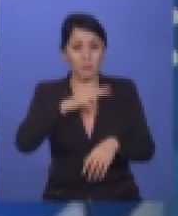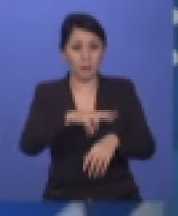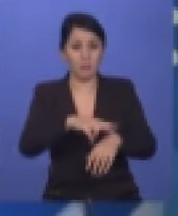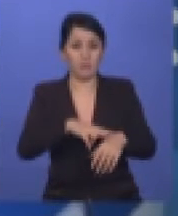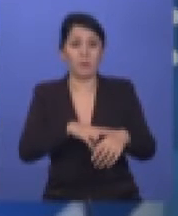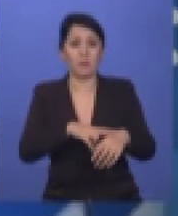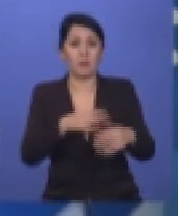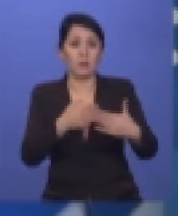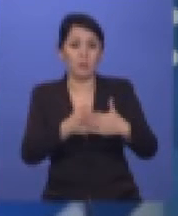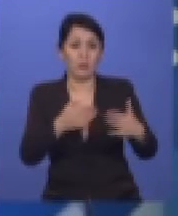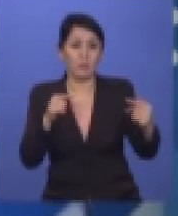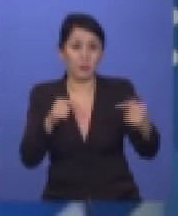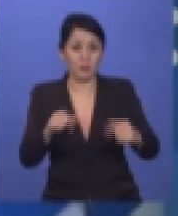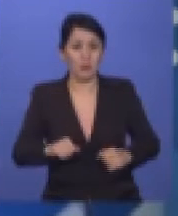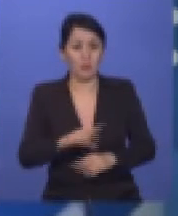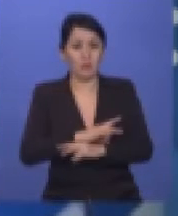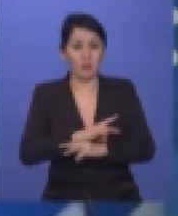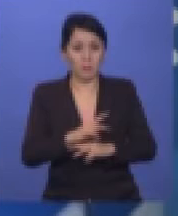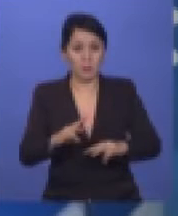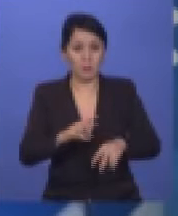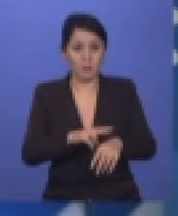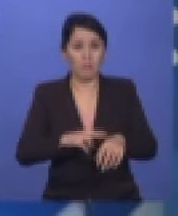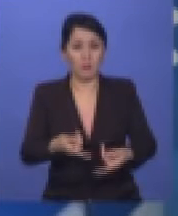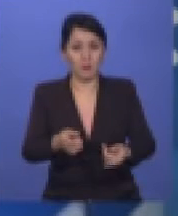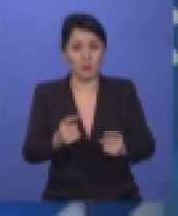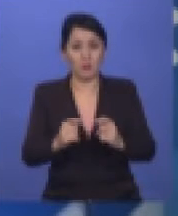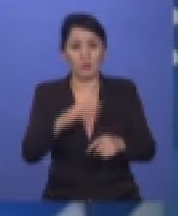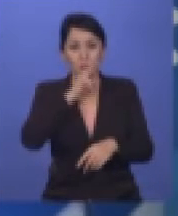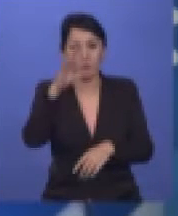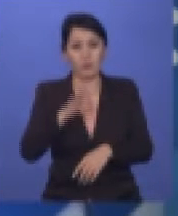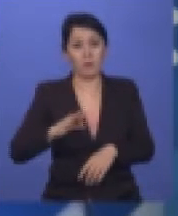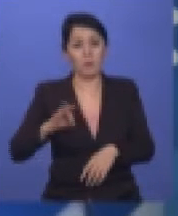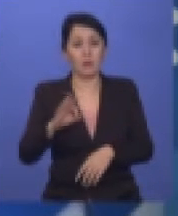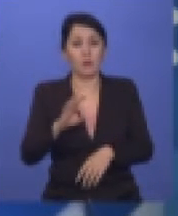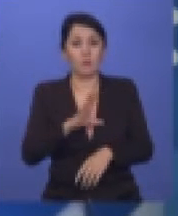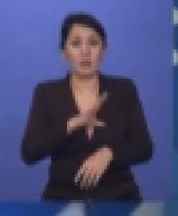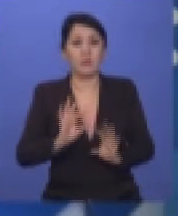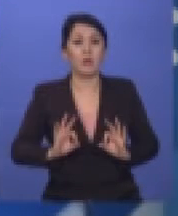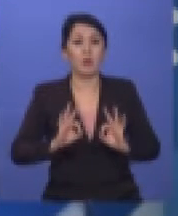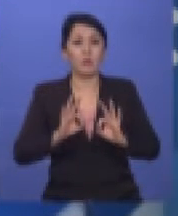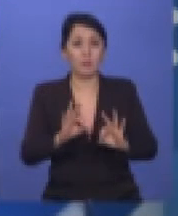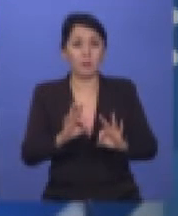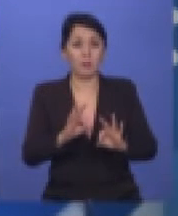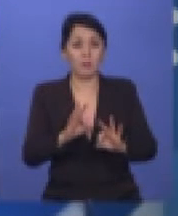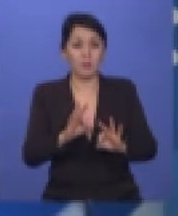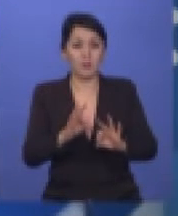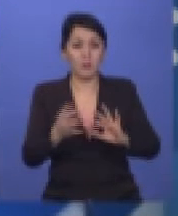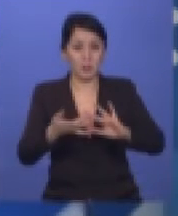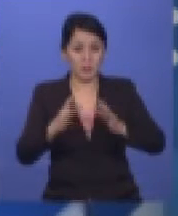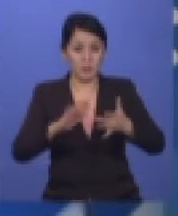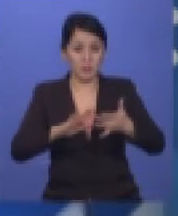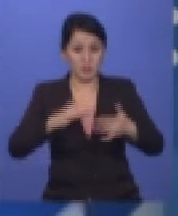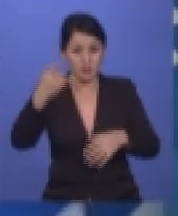сотрудников Управления по противодействию экстремизму департамента полиции Североказахстанской области привлекли публикации одного из